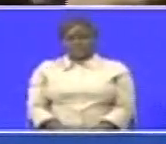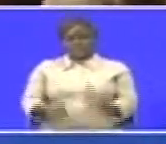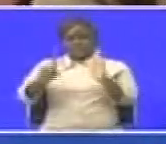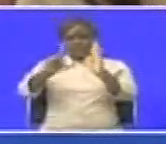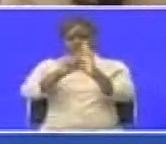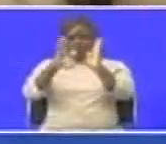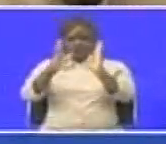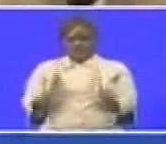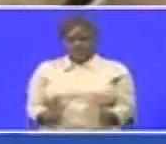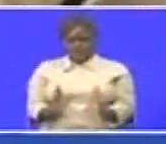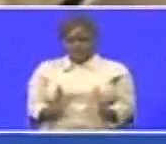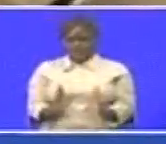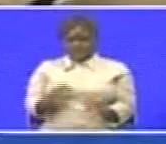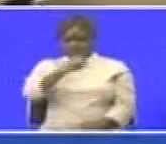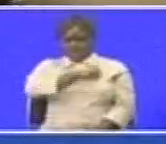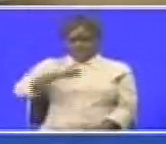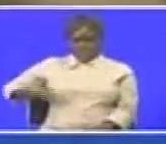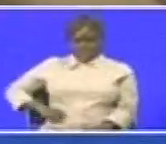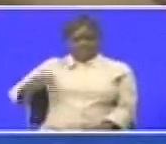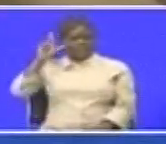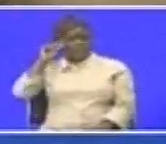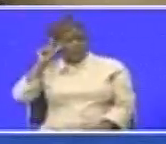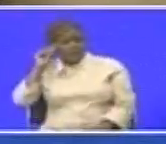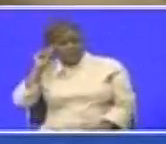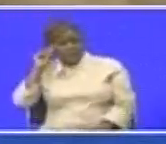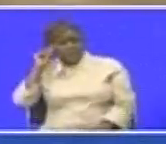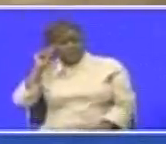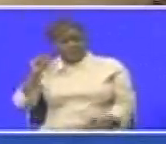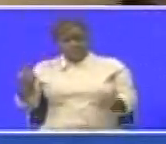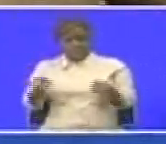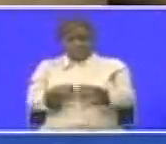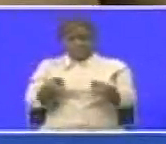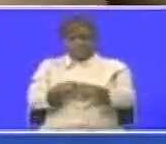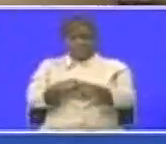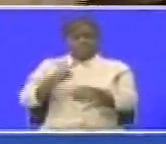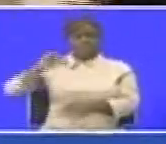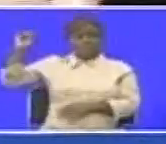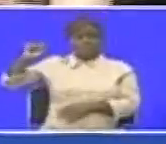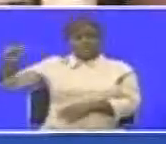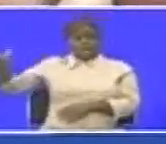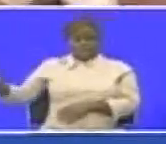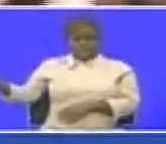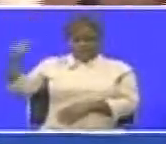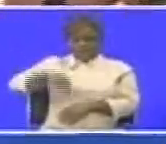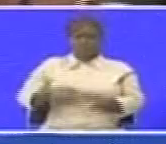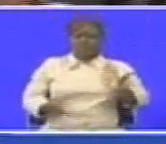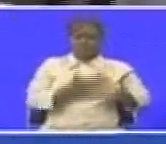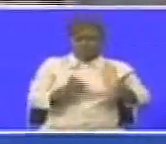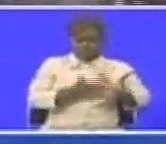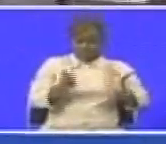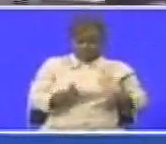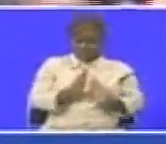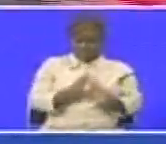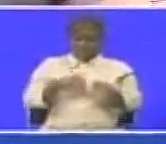Wakili Harun Ndubi, seneta wa Mombasa Hassan Omar, miongoni mwa wanasiasa wengine walifika hapo mara moja